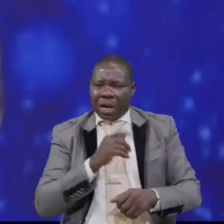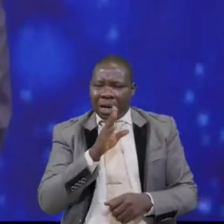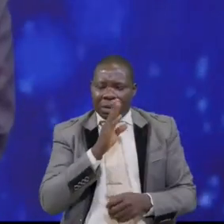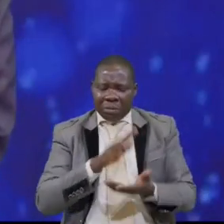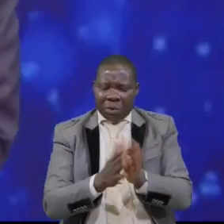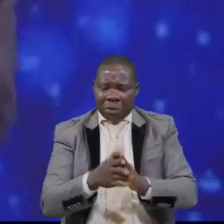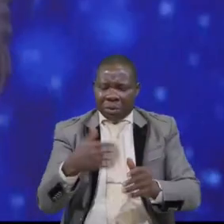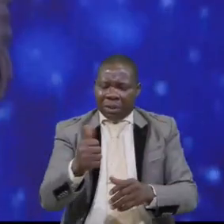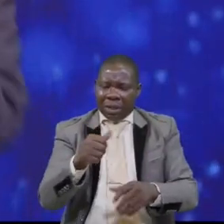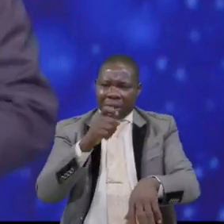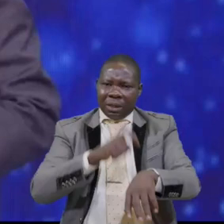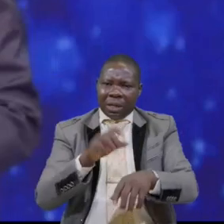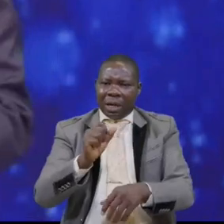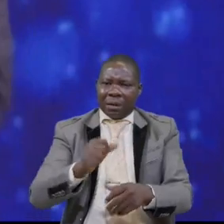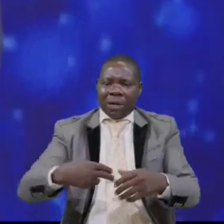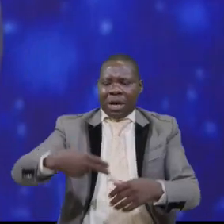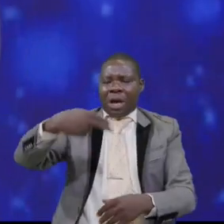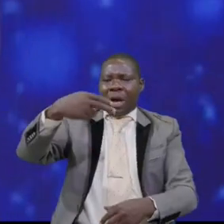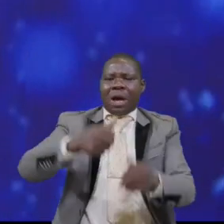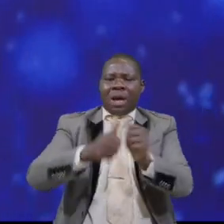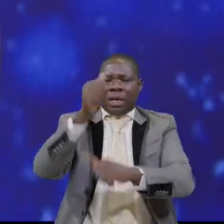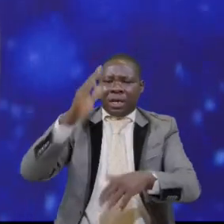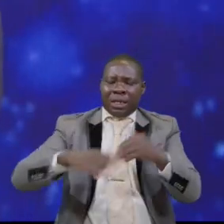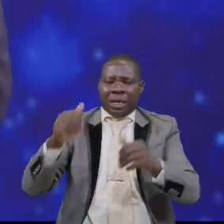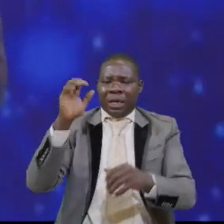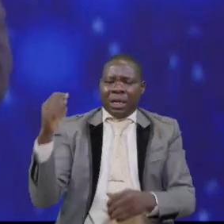Comment être 10 fois plus élevé qu'avant?